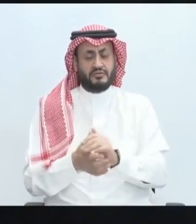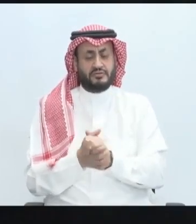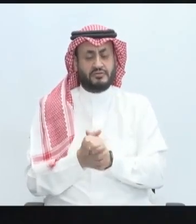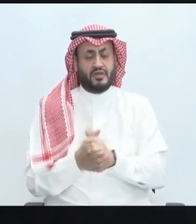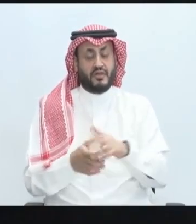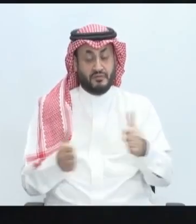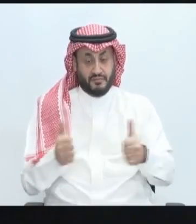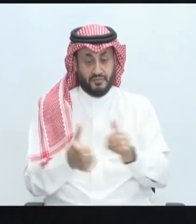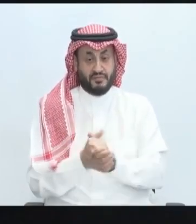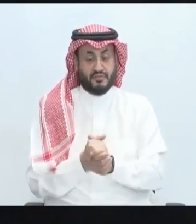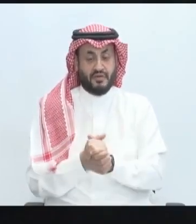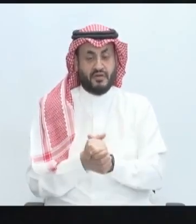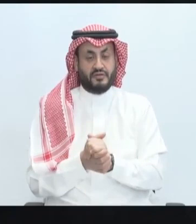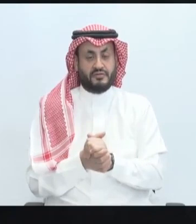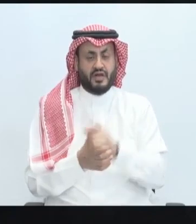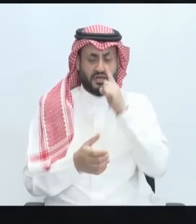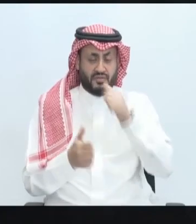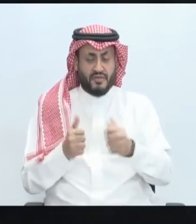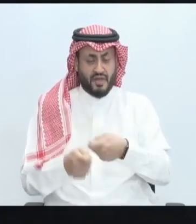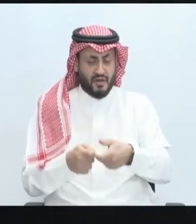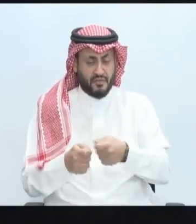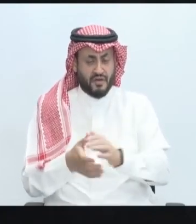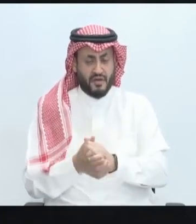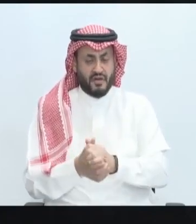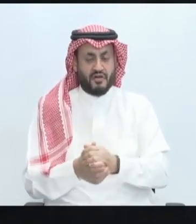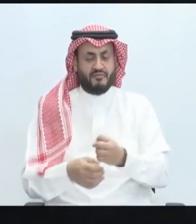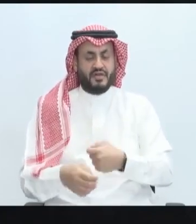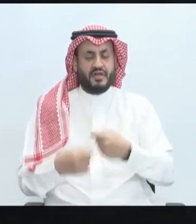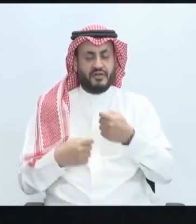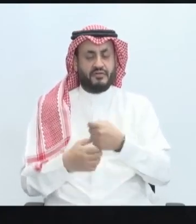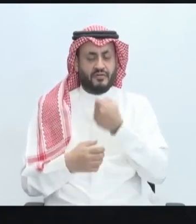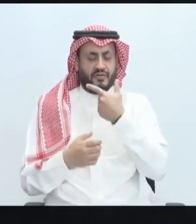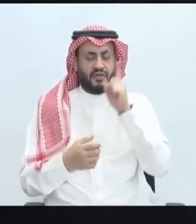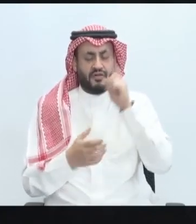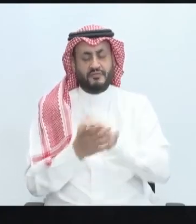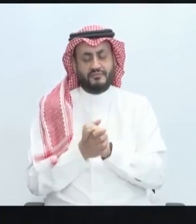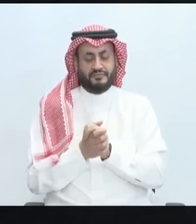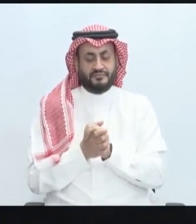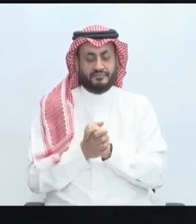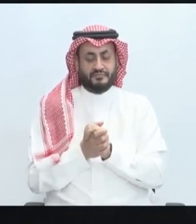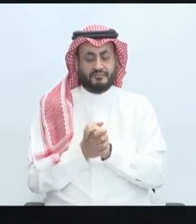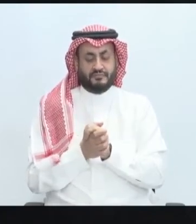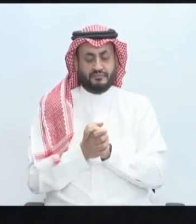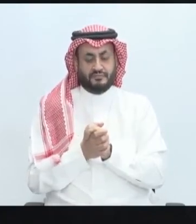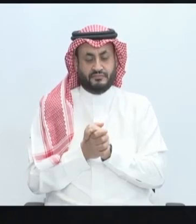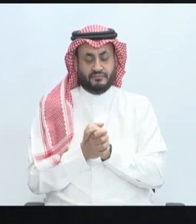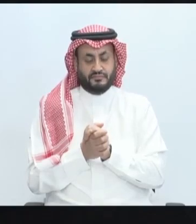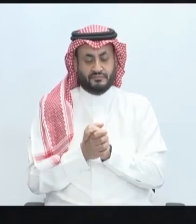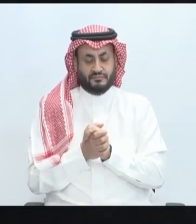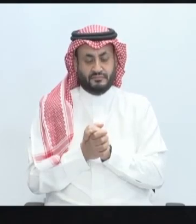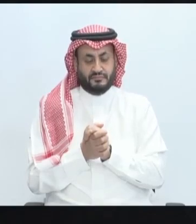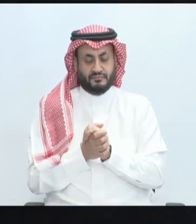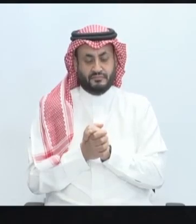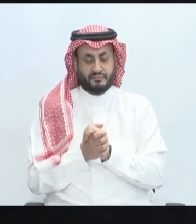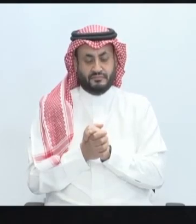المال فيما يرضيه ولا يدفع بالمال الى ما نهى عنه الله عز وجل ولا ما